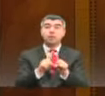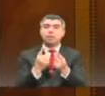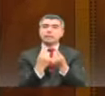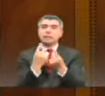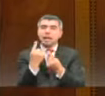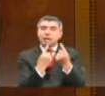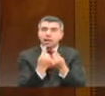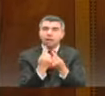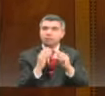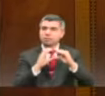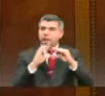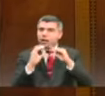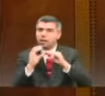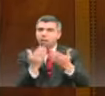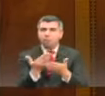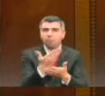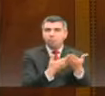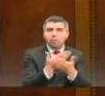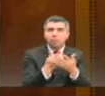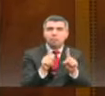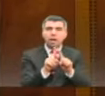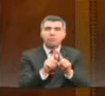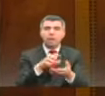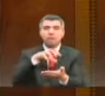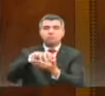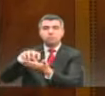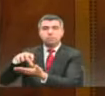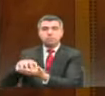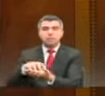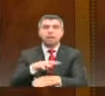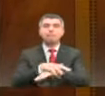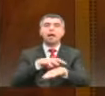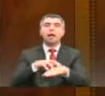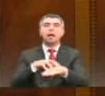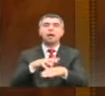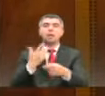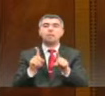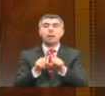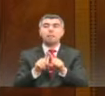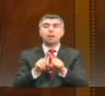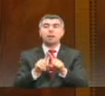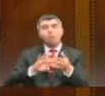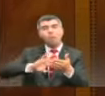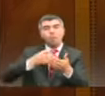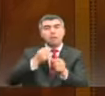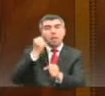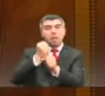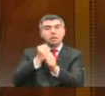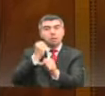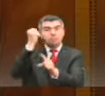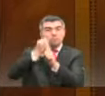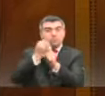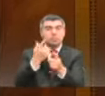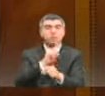والتتبع والتنسيق وضمان التنزيل الأمثل للجهوية المتقدمة عبر لجنة وطنية ومواكبة